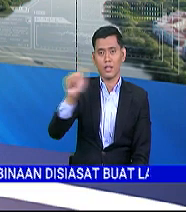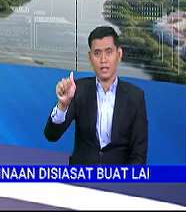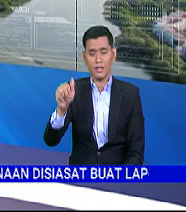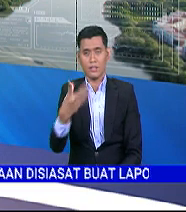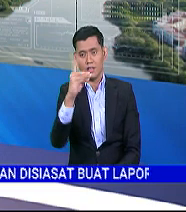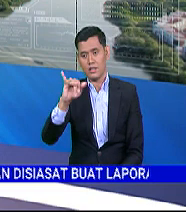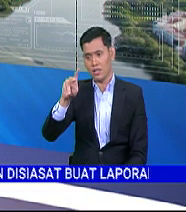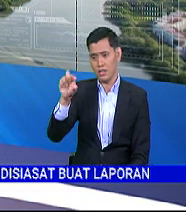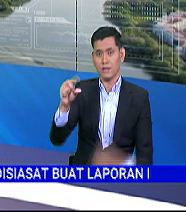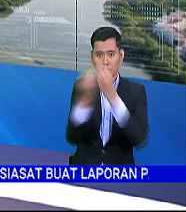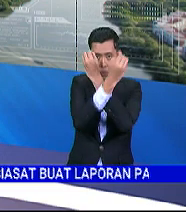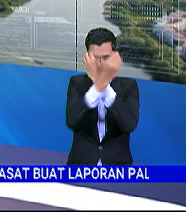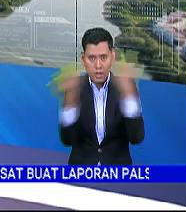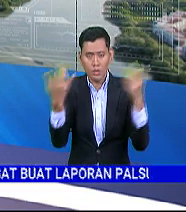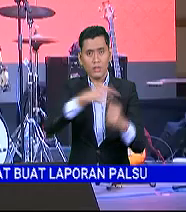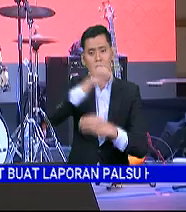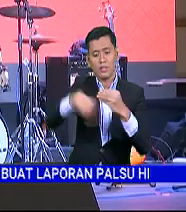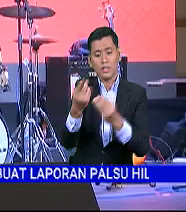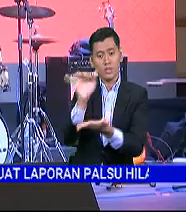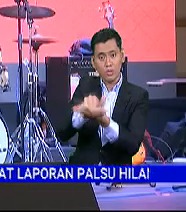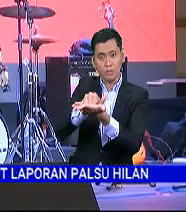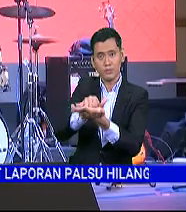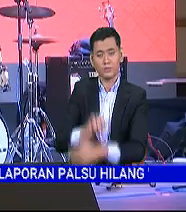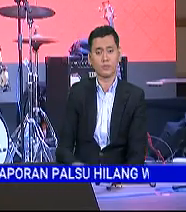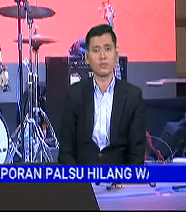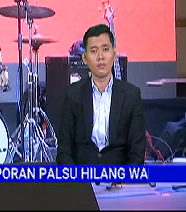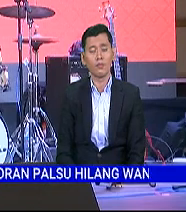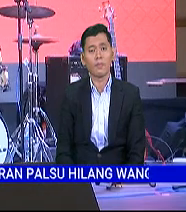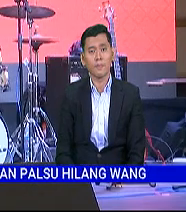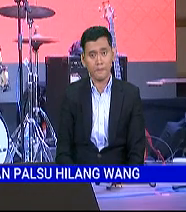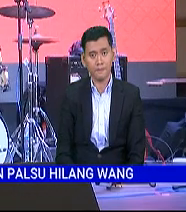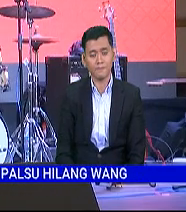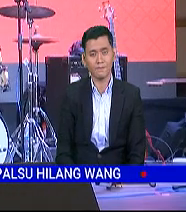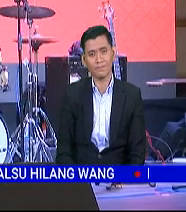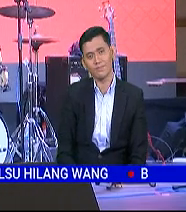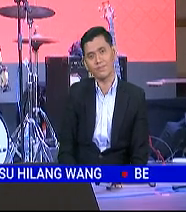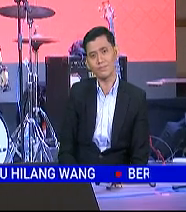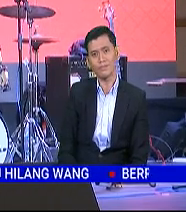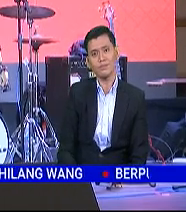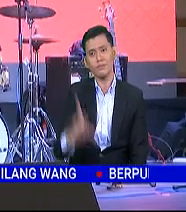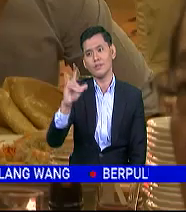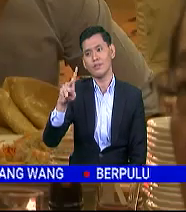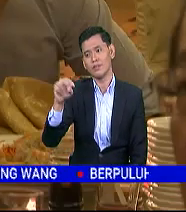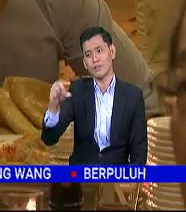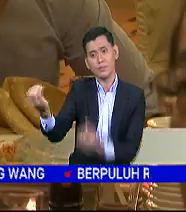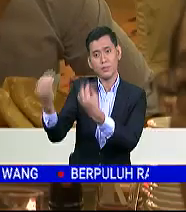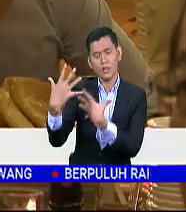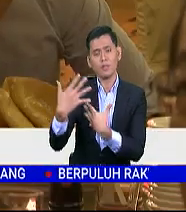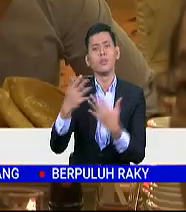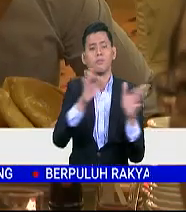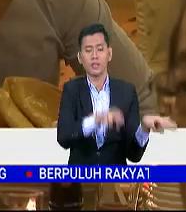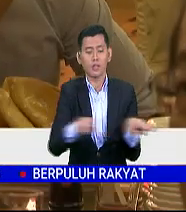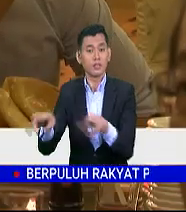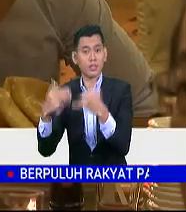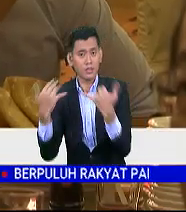Dayang Masuri Abdul Rahim. Menurut Dayang Mahsuri, pihaknya juga